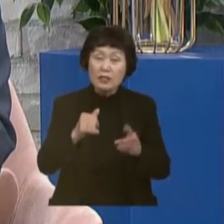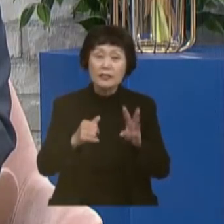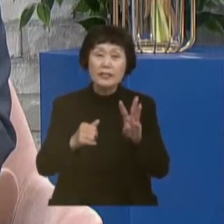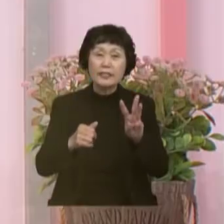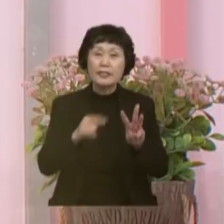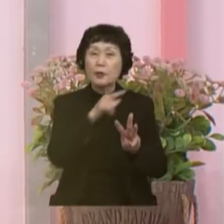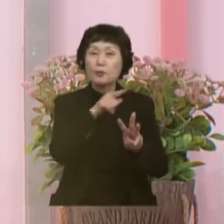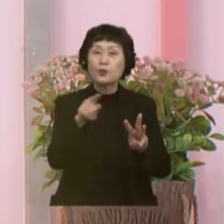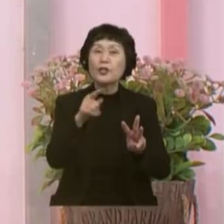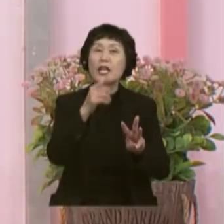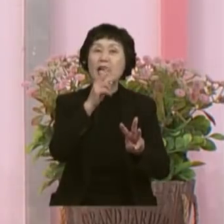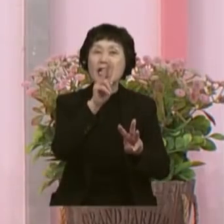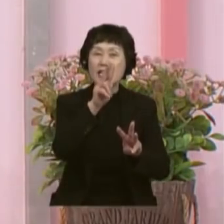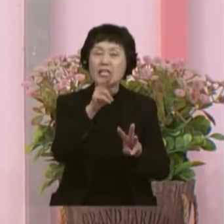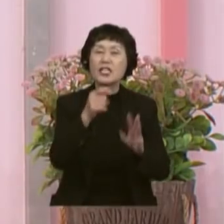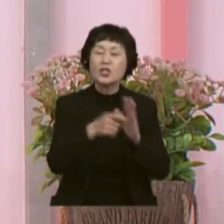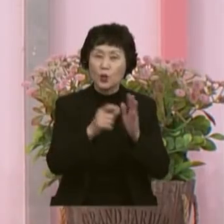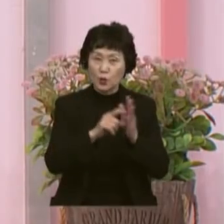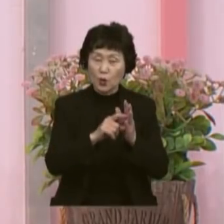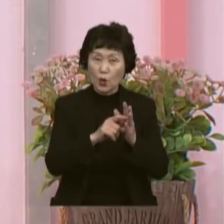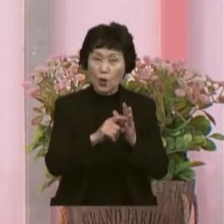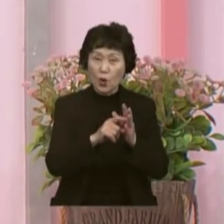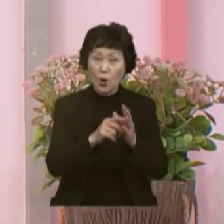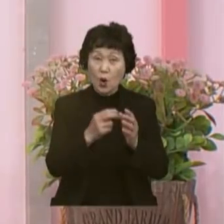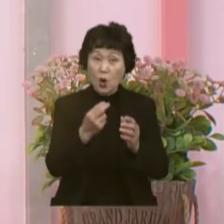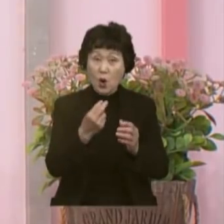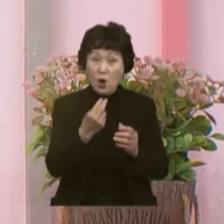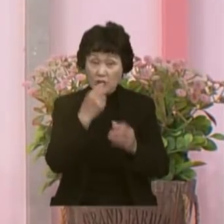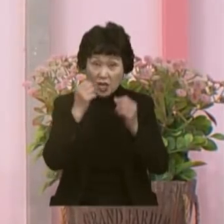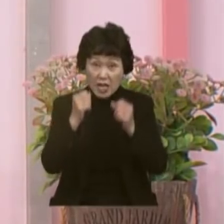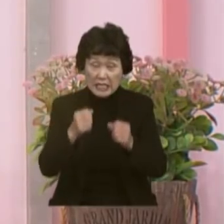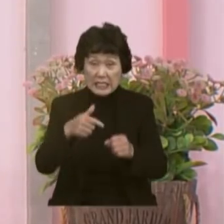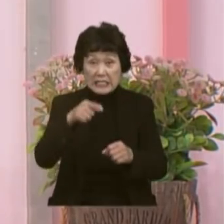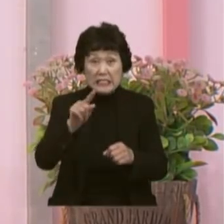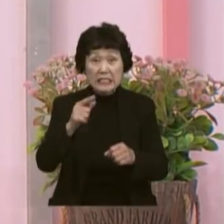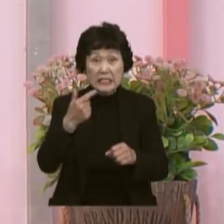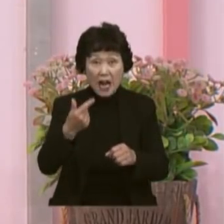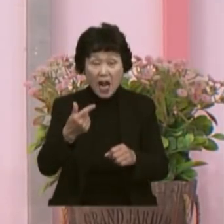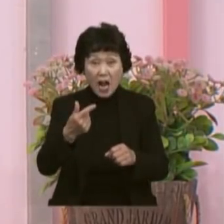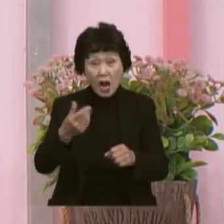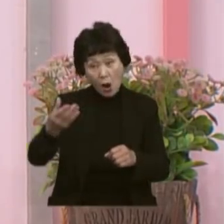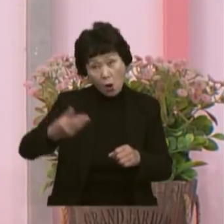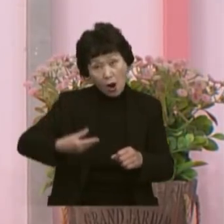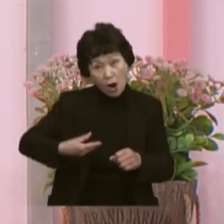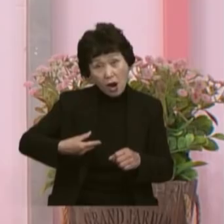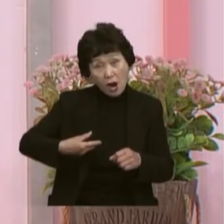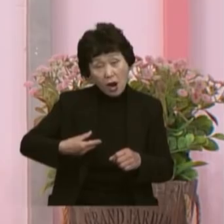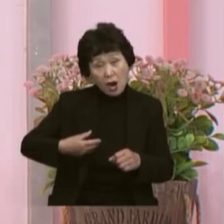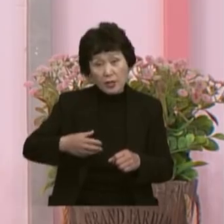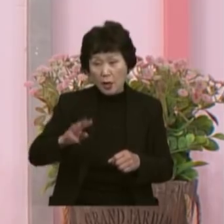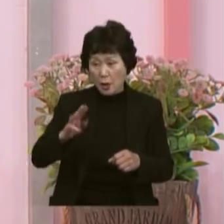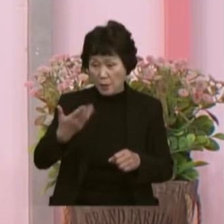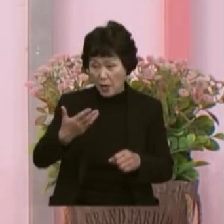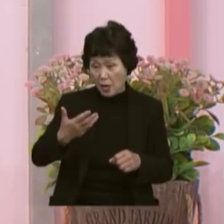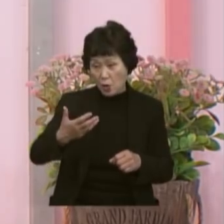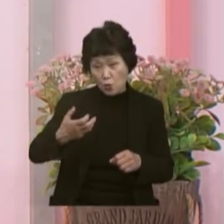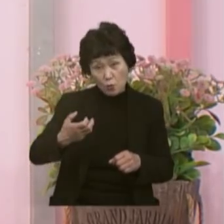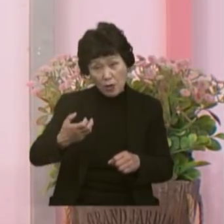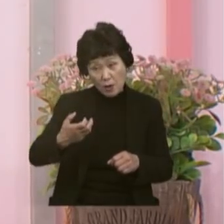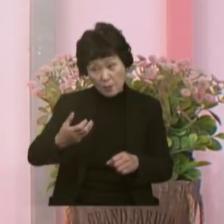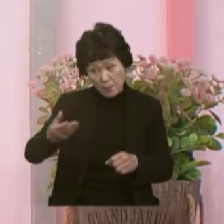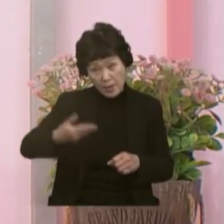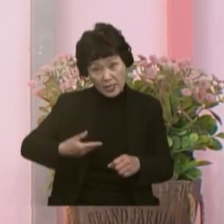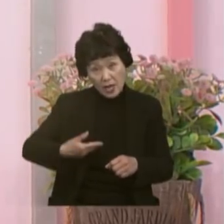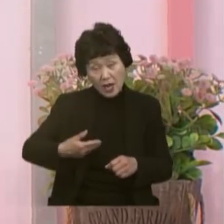1은 생간은. 생간 이식이라는 기술은. 근데 생간 이식은 3분의 1은 잘라주면 나는 8900g을 받는데 저는 너무